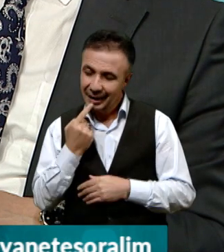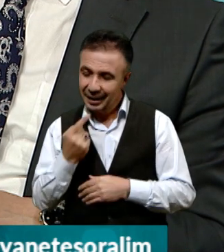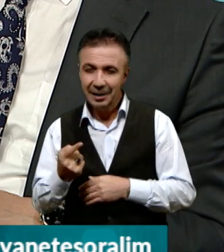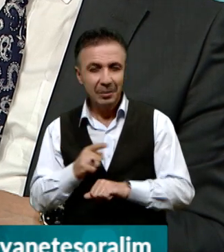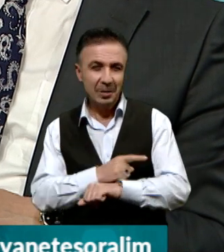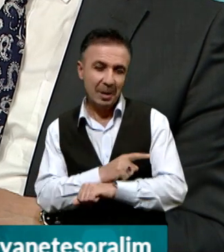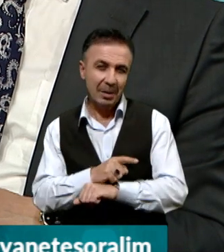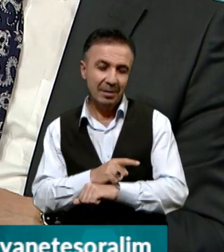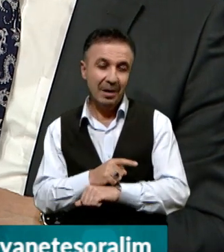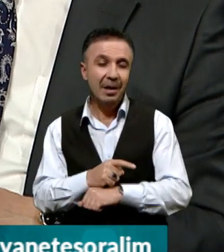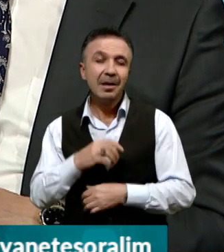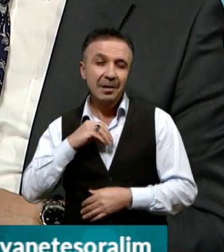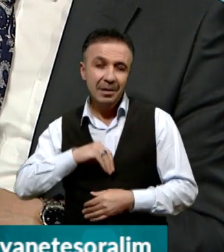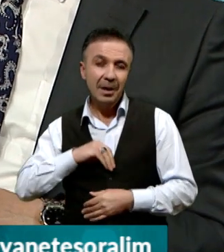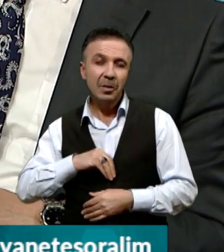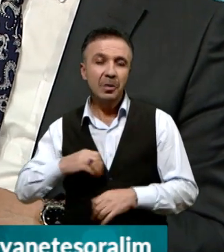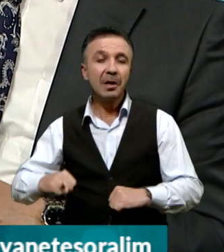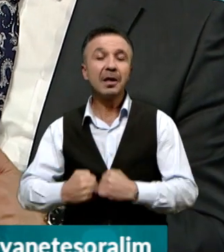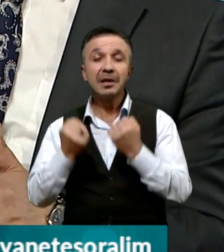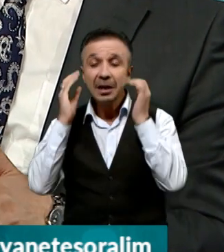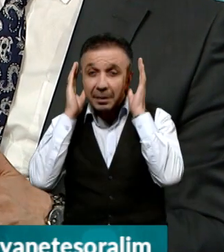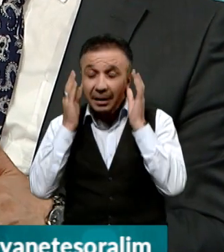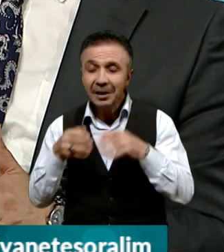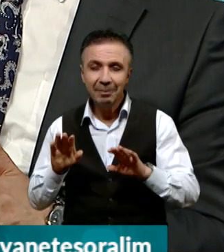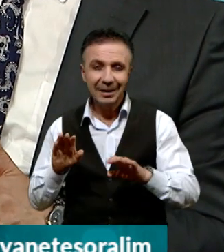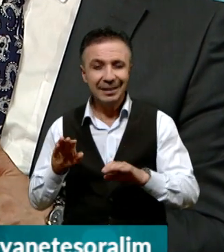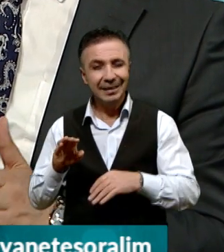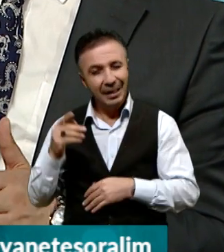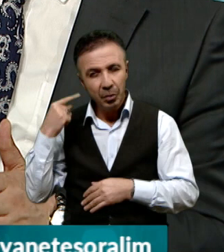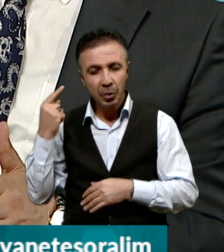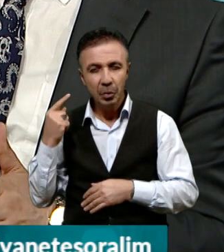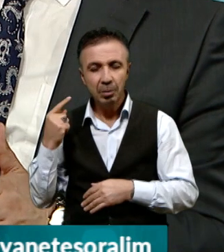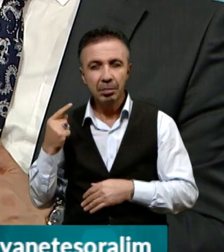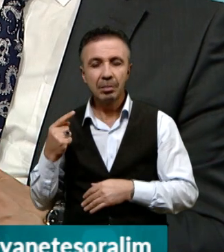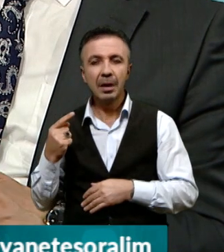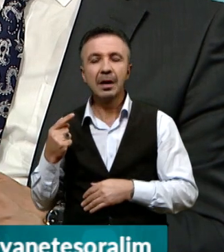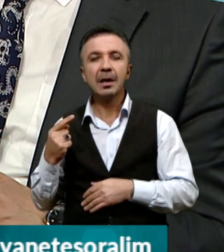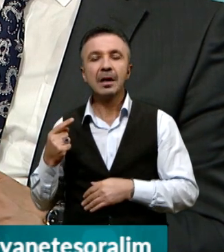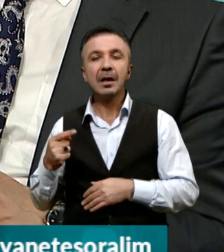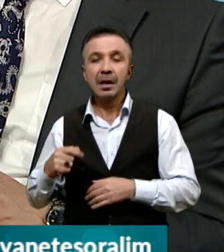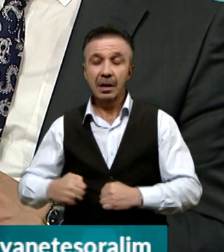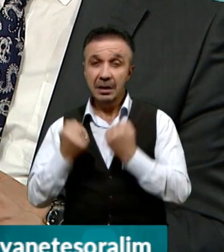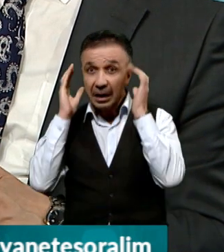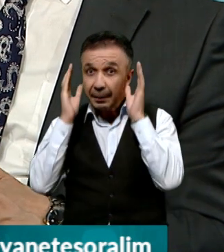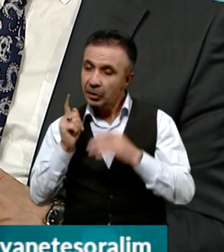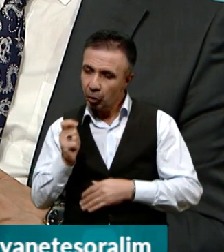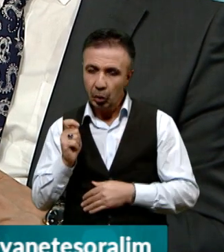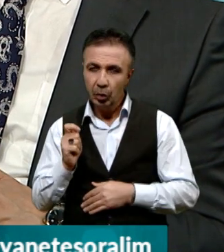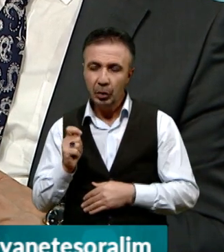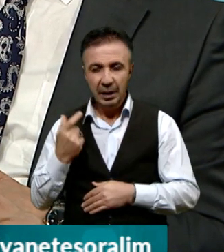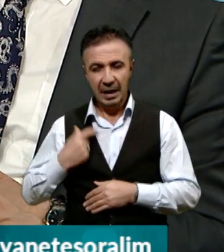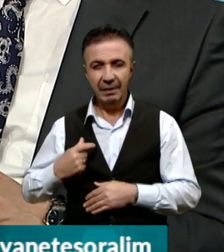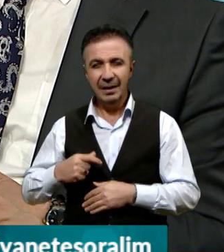dediğimiz zaman sanıyor ki kaza namazı da kılınmaz. Çünkü kaza zorunlu bir namaz. Nafile ise gönüllü bir ibadet. O halde ne